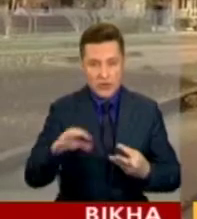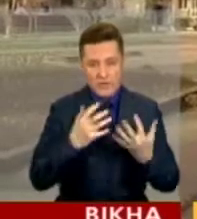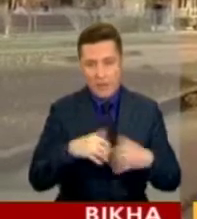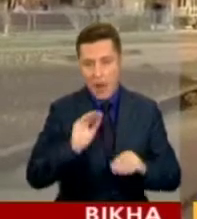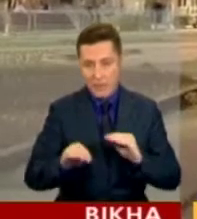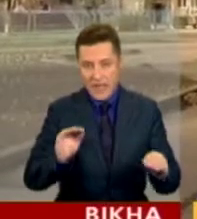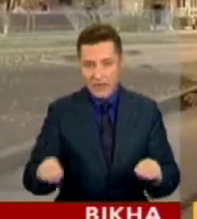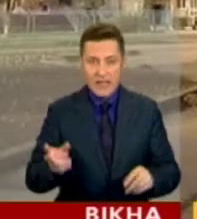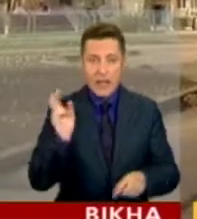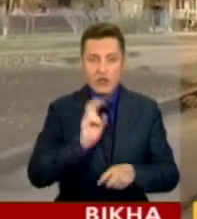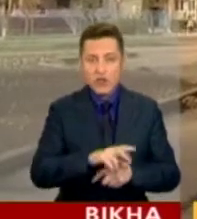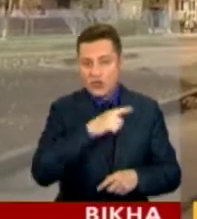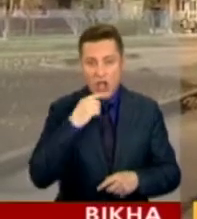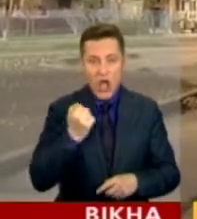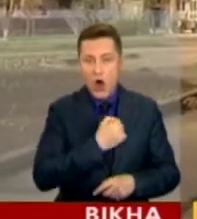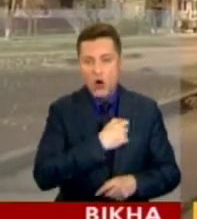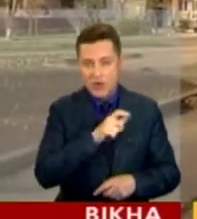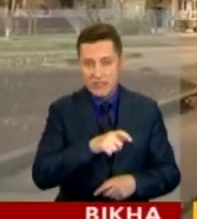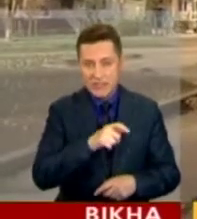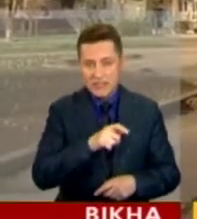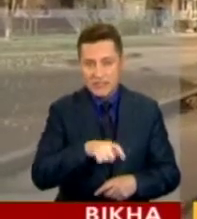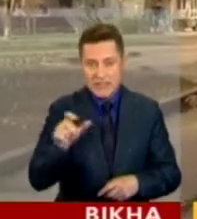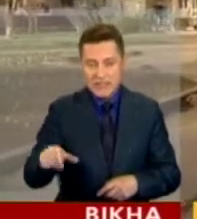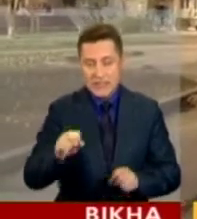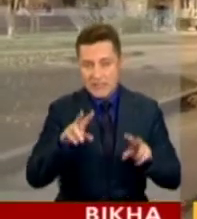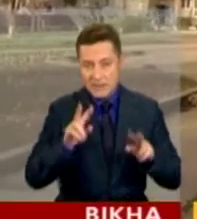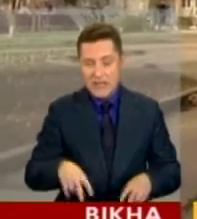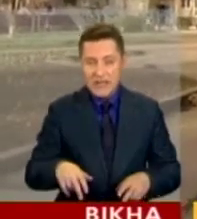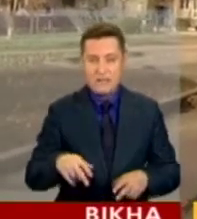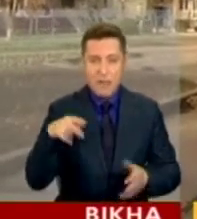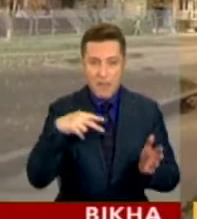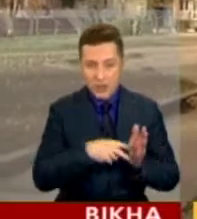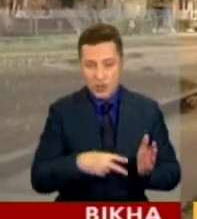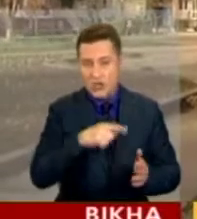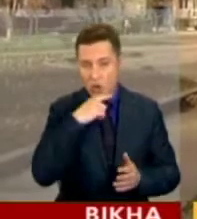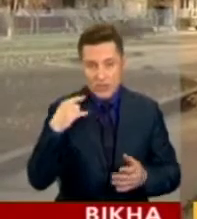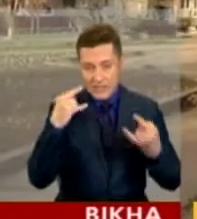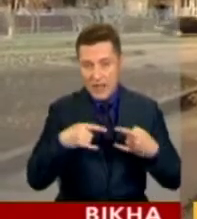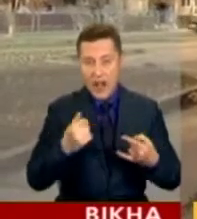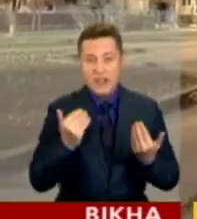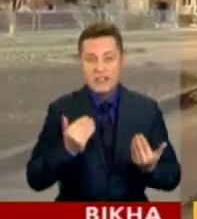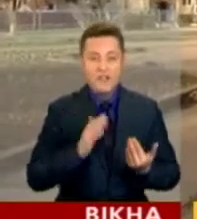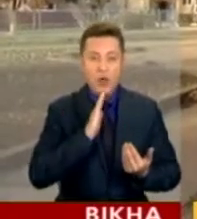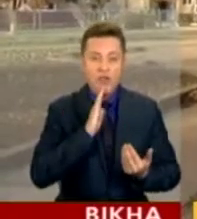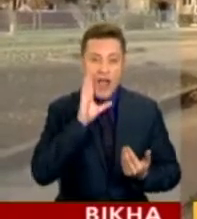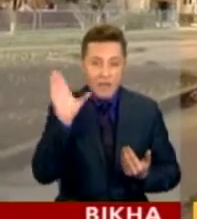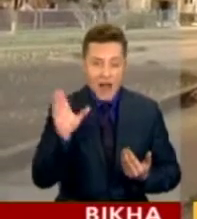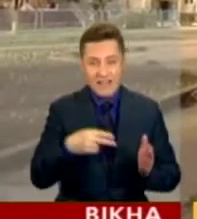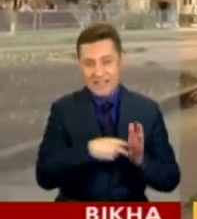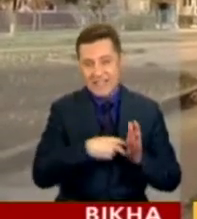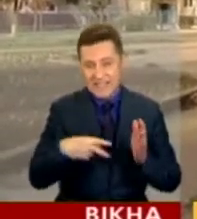зайшли моментально російські спеціалісти і підключили російські телеканали. Втім, сьогодні вранці вежу